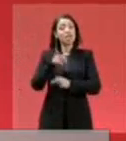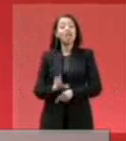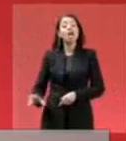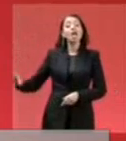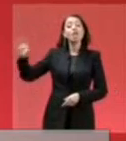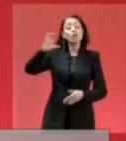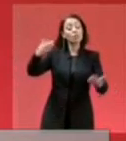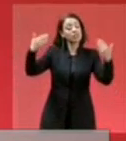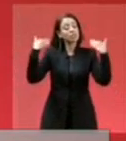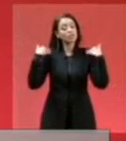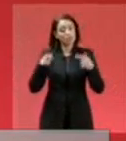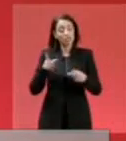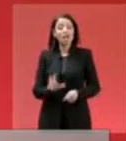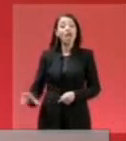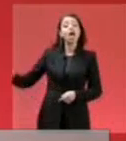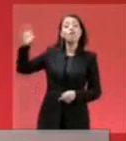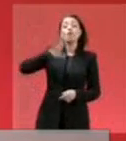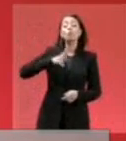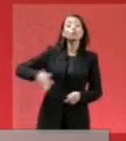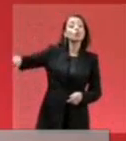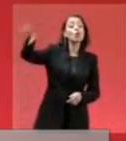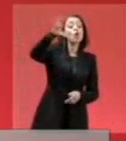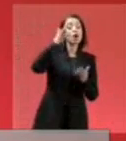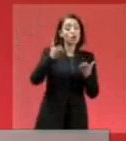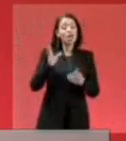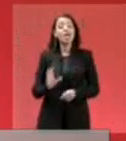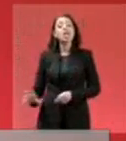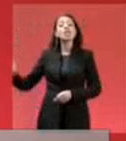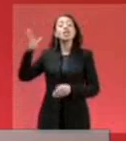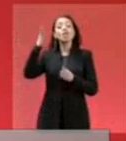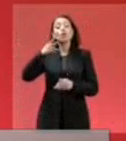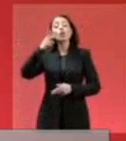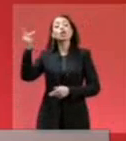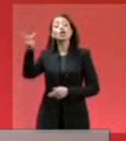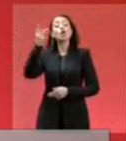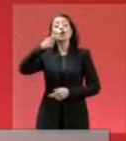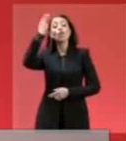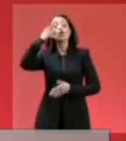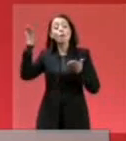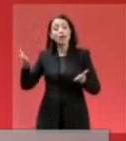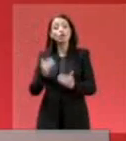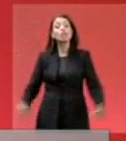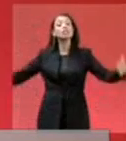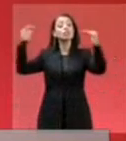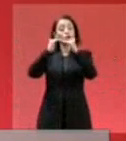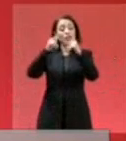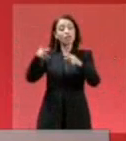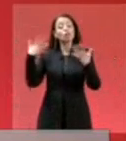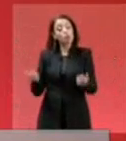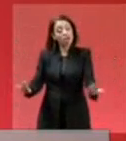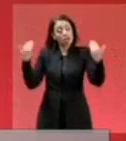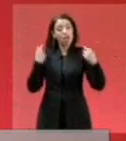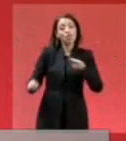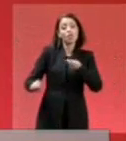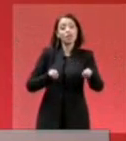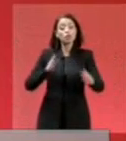της συνευθύνης, υπάρχει η Ευρώπη των λαών, υπάρχει η Ευρώπη των κοινωνικών δικαιωμάτων, της ισότητας, η Ευρώπη που αναλαμβάνει δράση